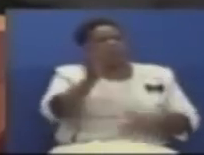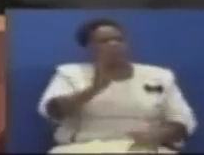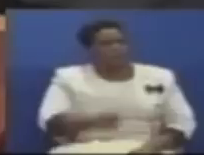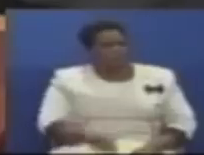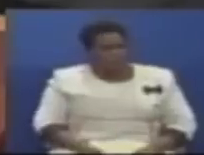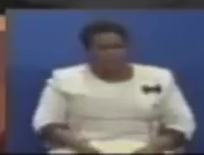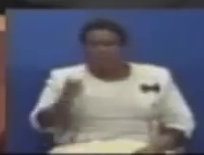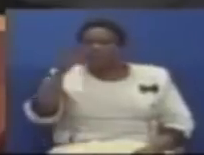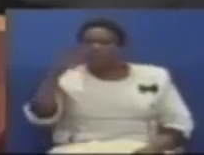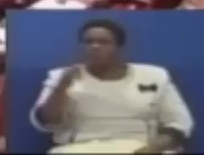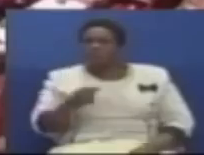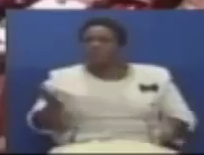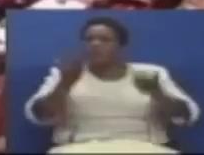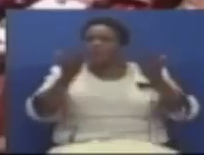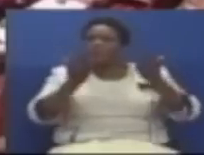Mheshimiwa Mwenyekiti,